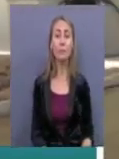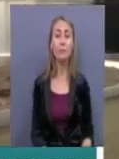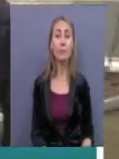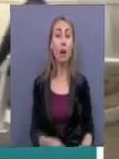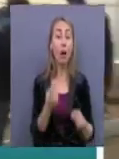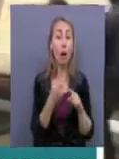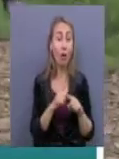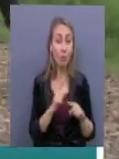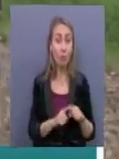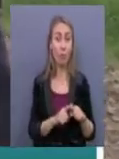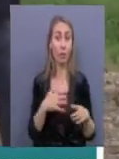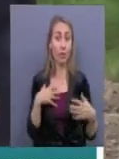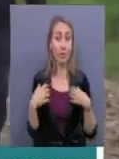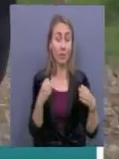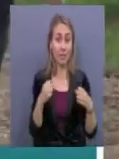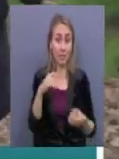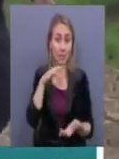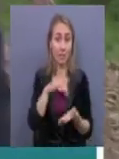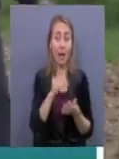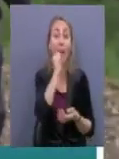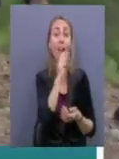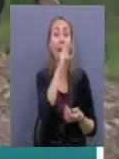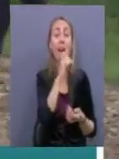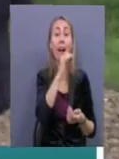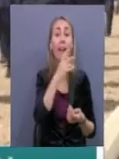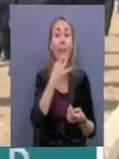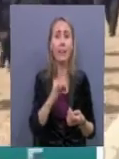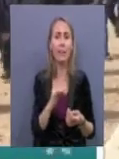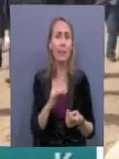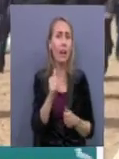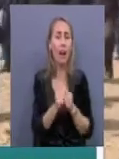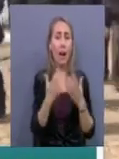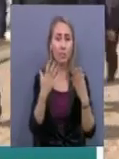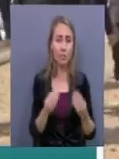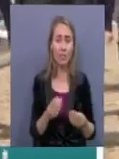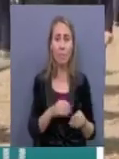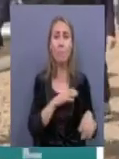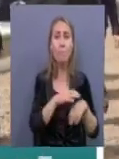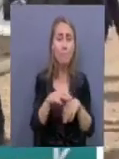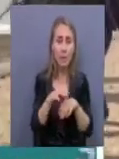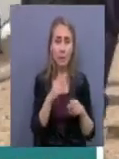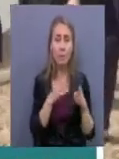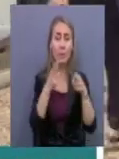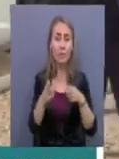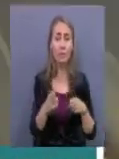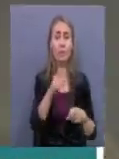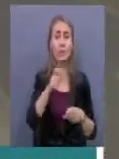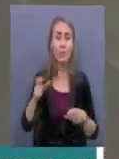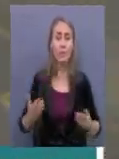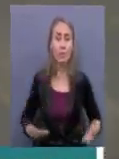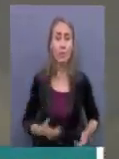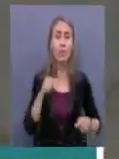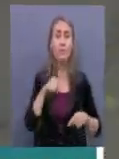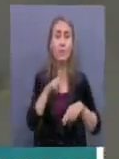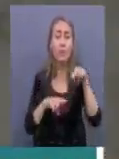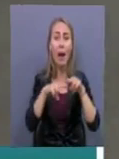аңсары ауған елорда тұрғындарын Аққайың демалыс орталығы киіз үй бейнелі құрылысымен баурайды. Жартылай сфера пішінді нысандар дамыған елдерде кең